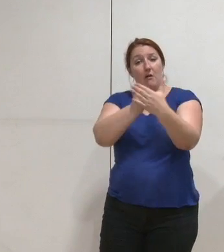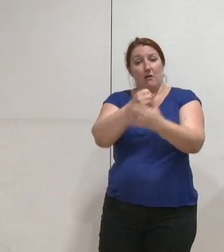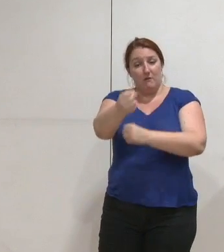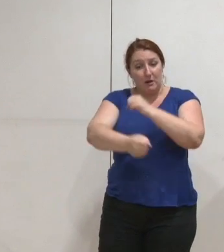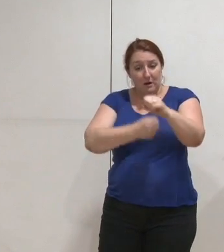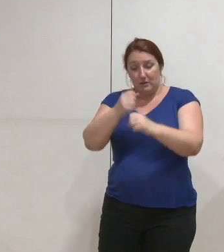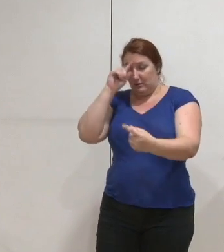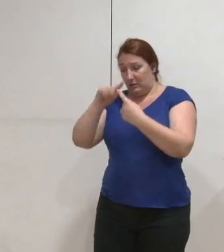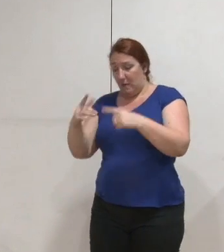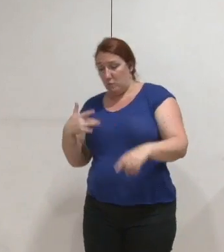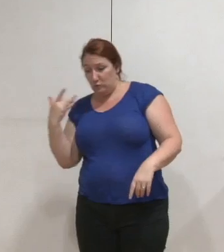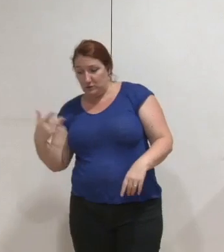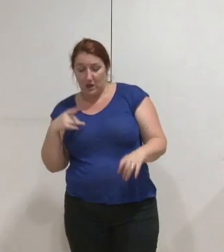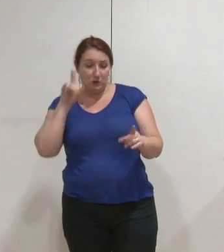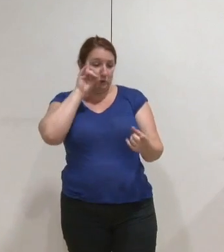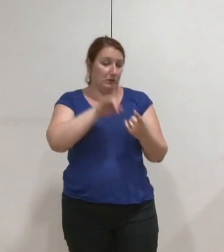les conséquences financières